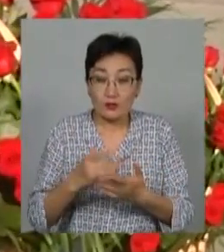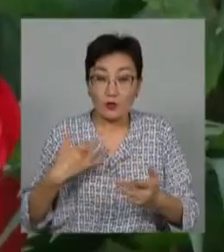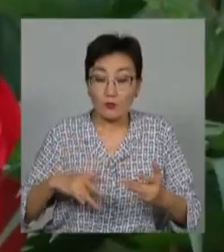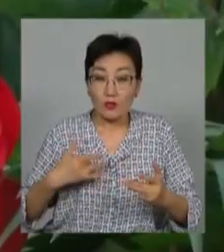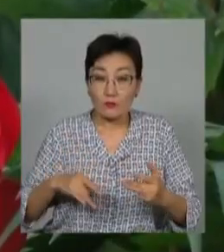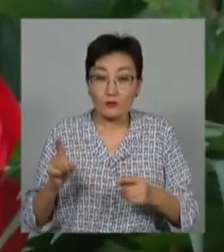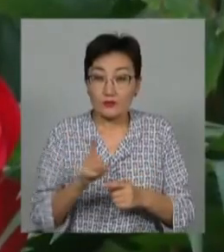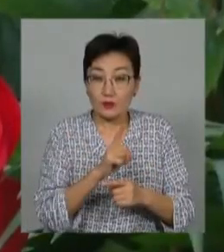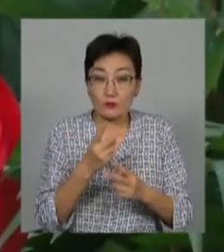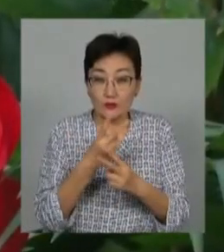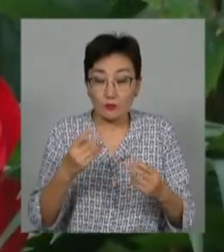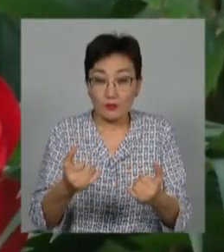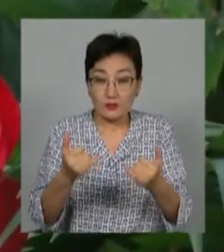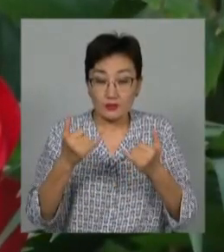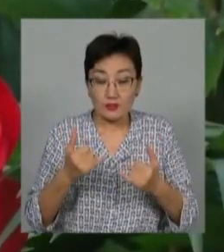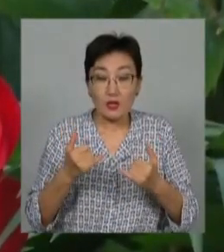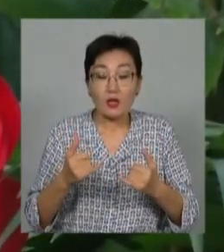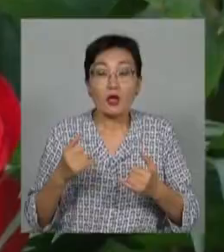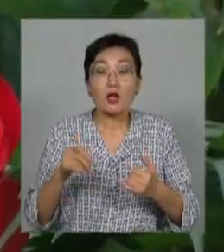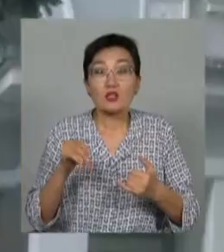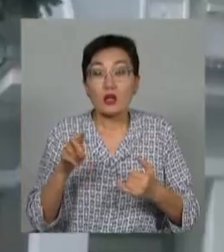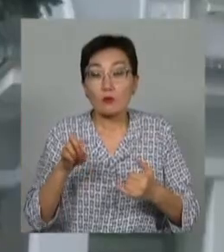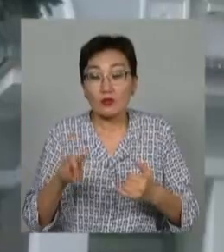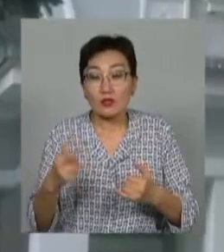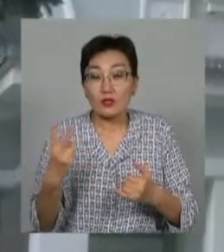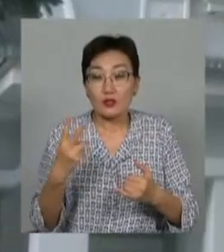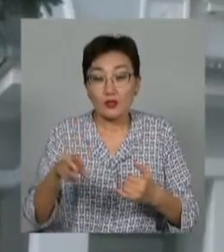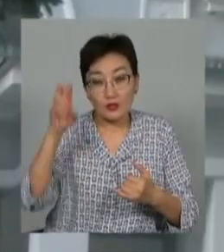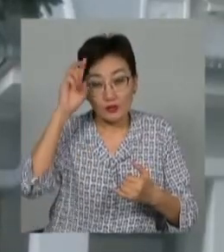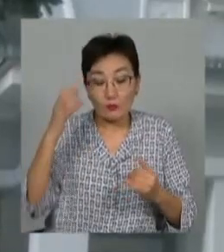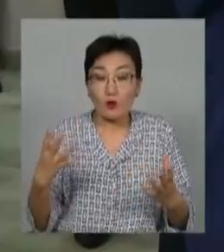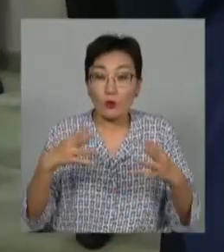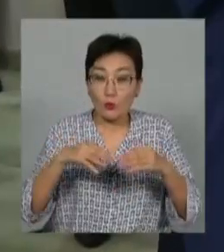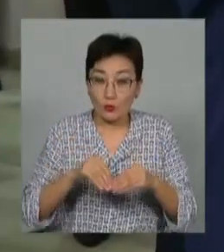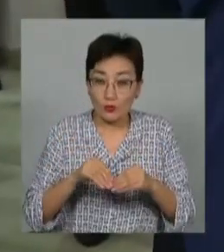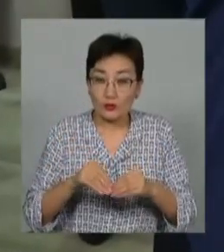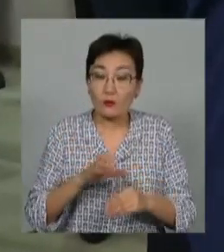Жабаевтың мұражайымен танысқан қонақтар ақын мұрасы екі елге де ортақ құндылық екенін айтты.